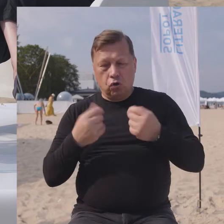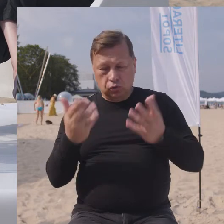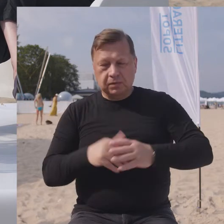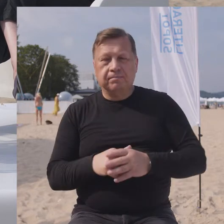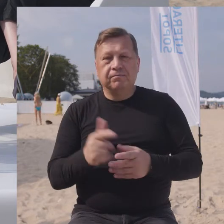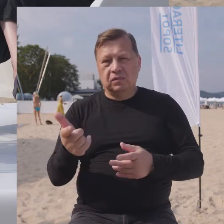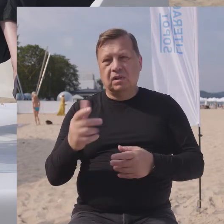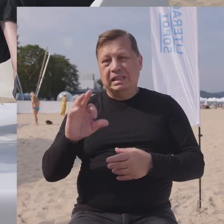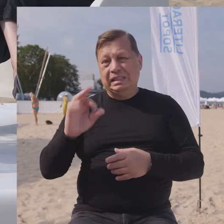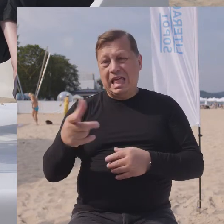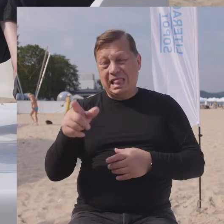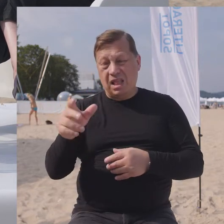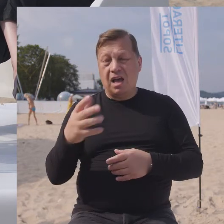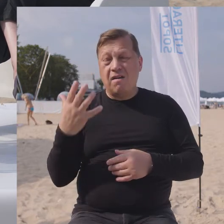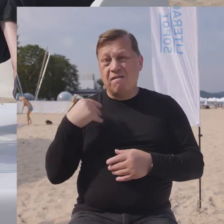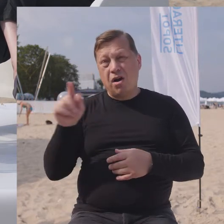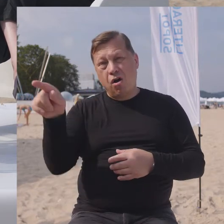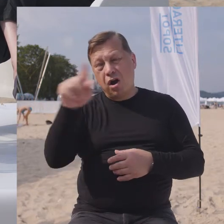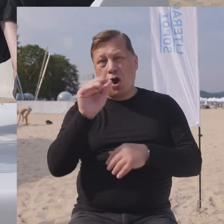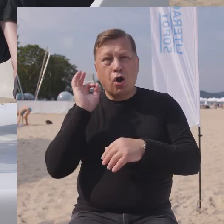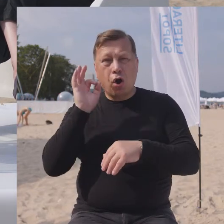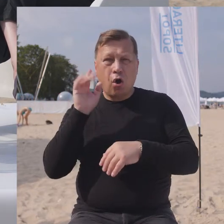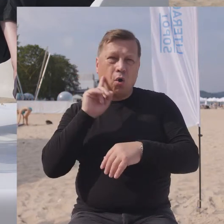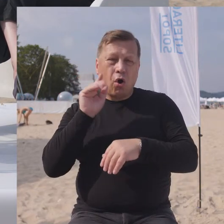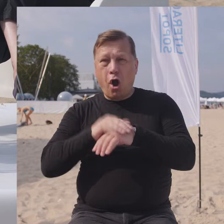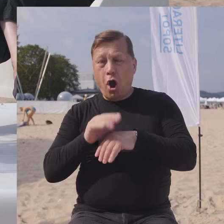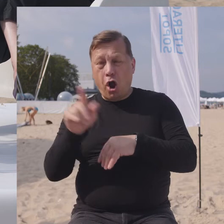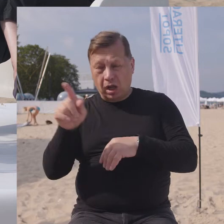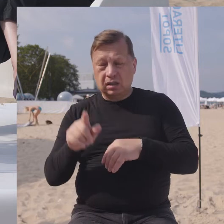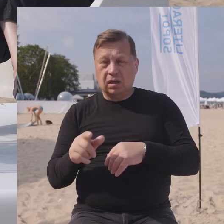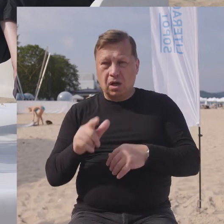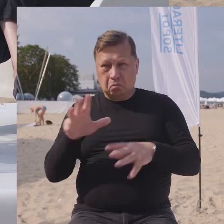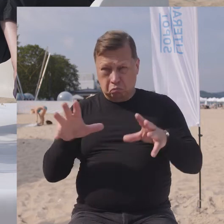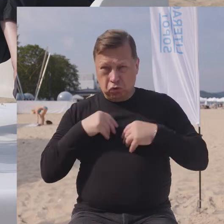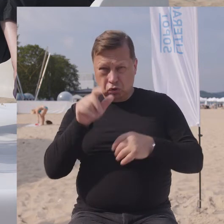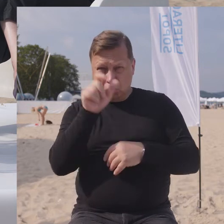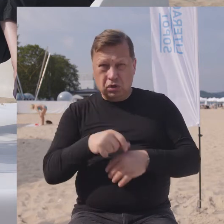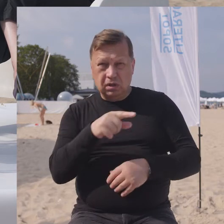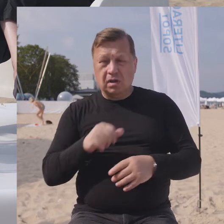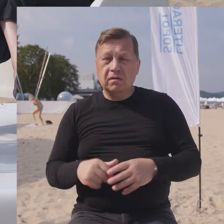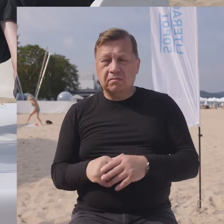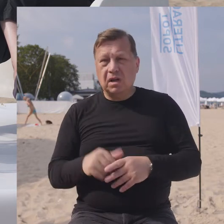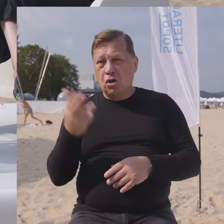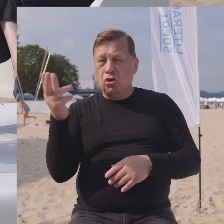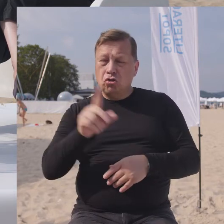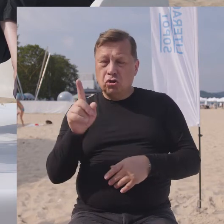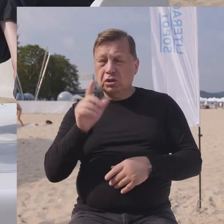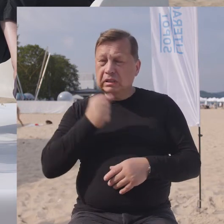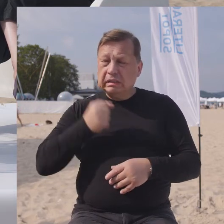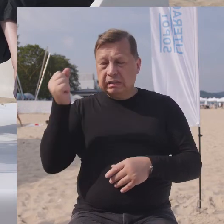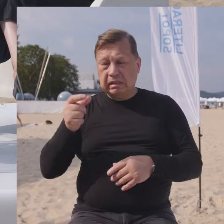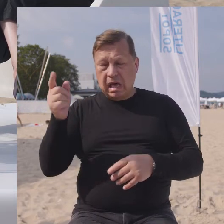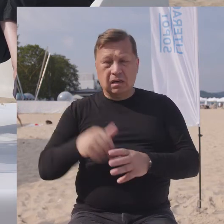osób w wieku twojego syna, jego koleżanek i kolegów przychodzi łatwiej niż od osób starszych? Tego, co mówisz, co robisz, kim